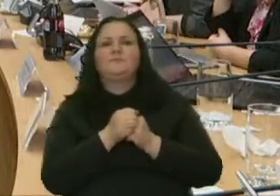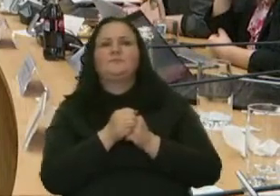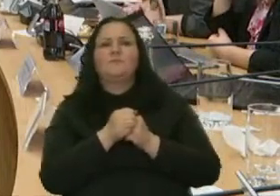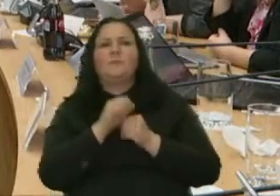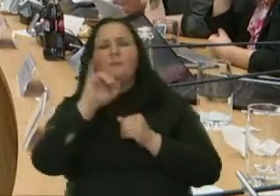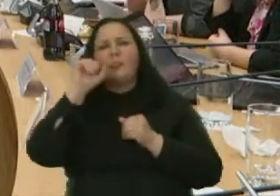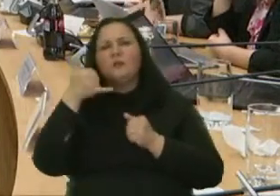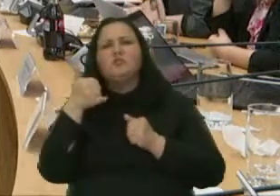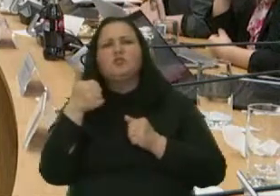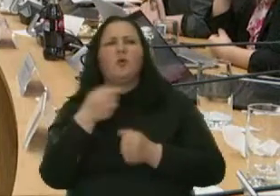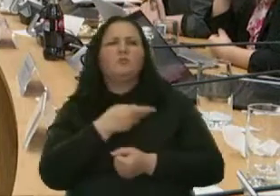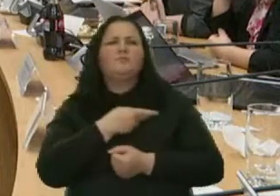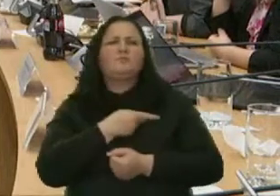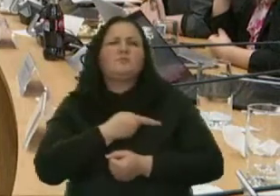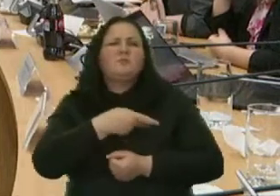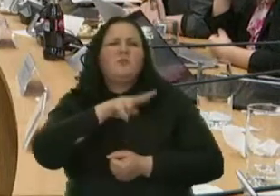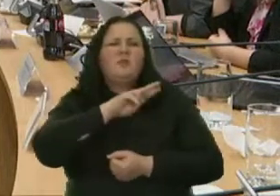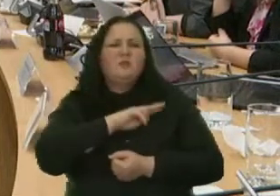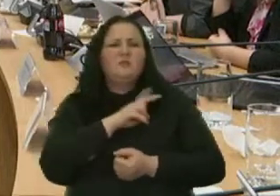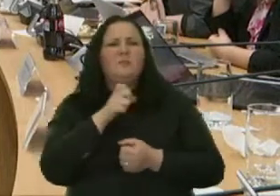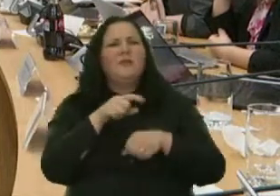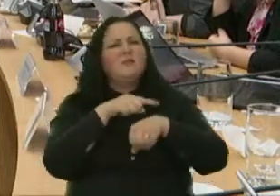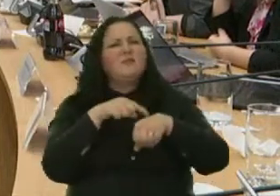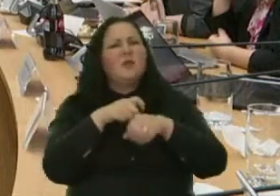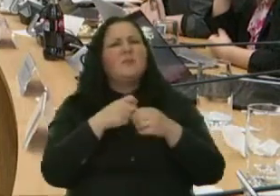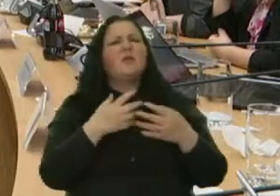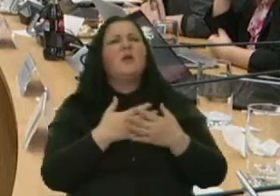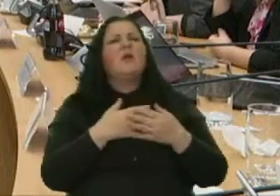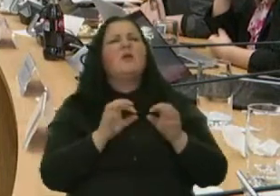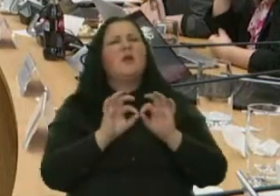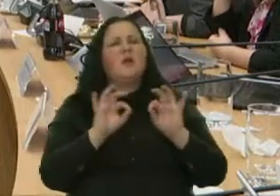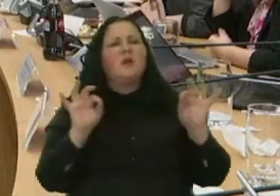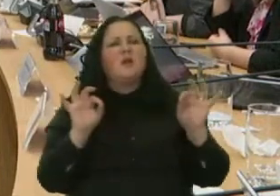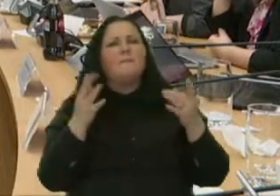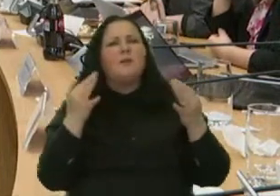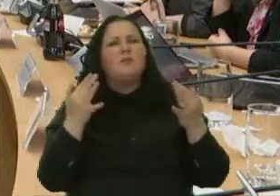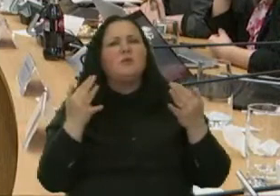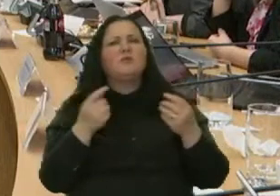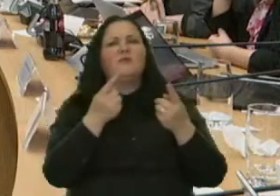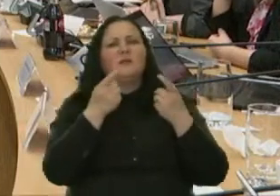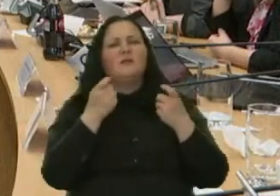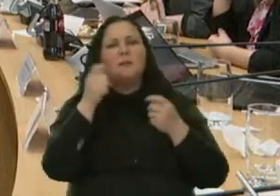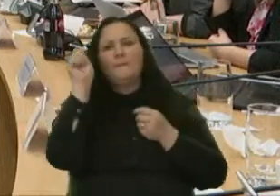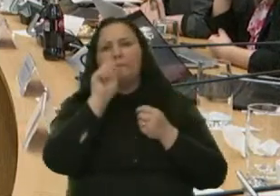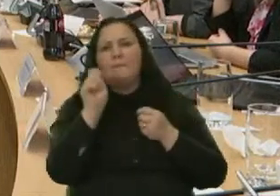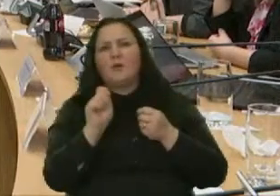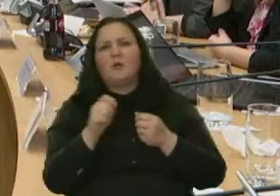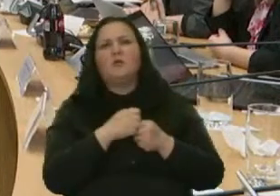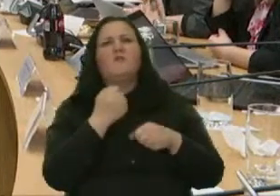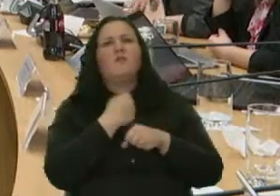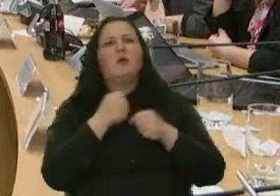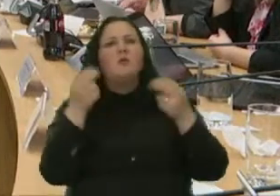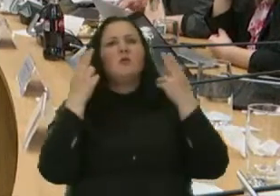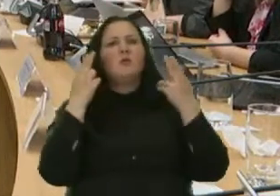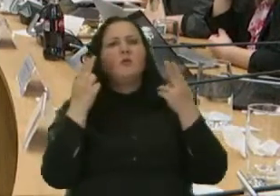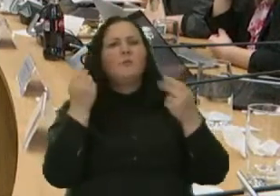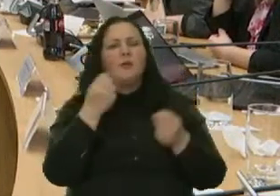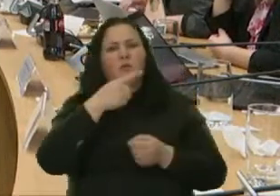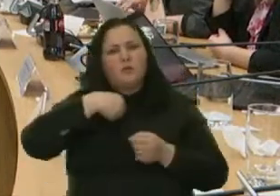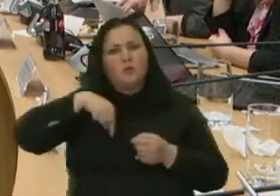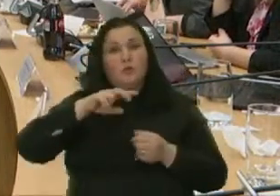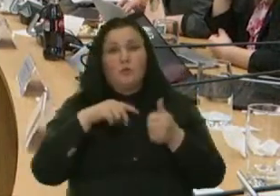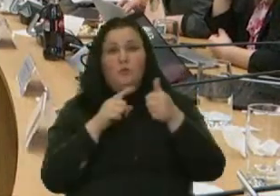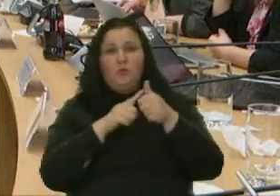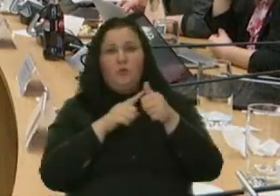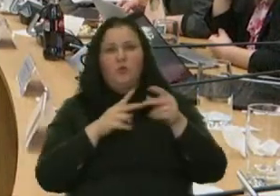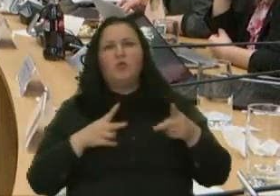și o asumare pe pe termene concrete pentru câteva dintre proiectele cum spuneam foarte importante pentru noi cum ar